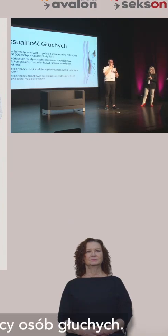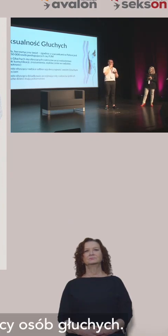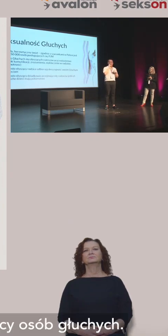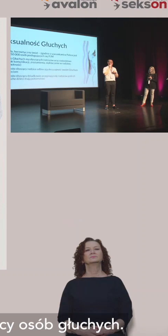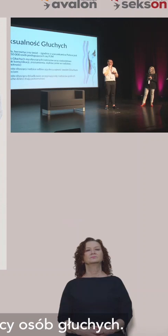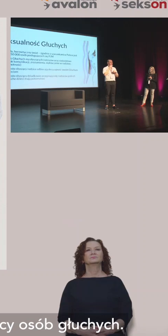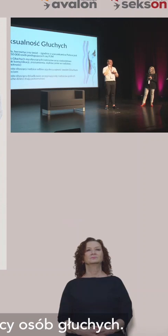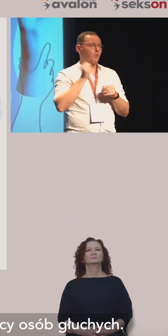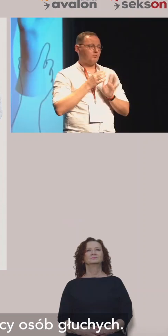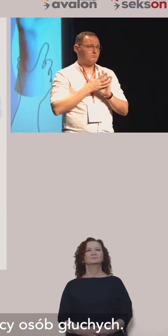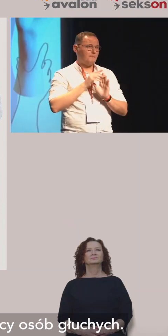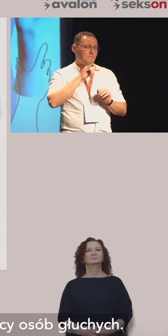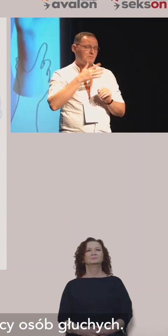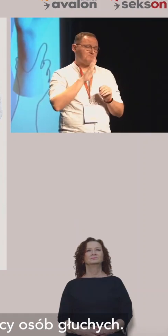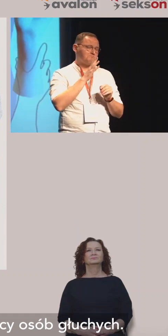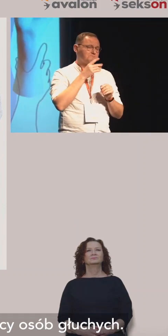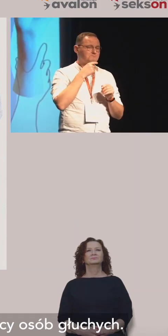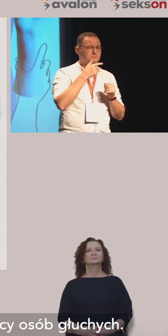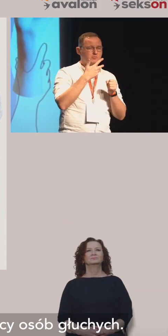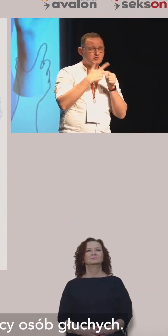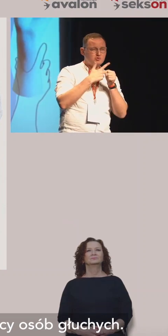I teraz powinienem właśnie powiedzieć, że jest około